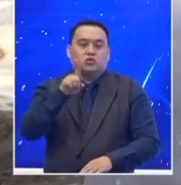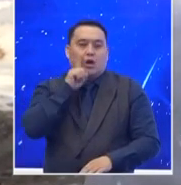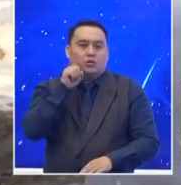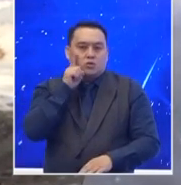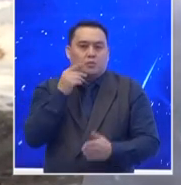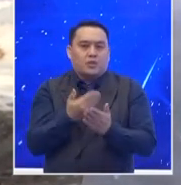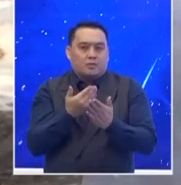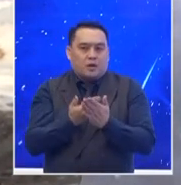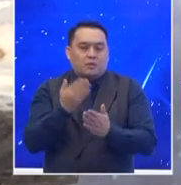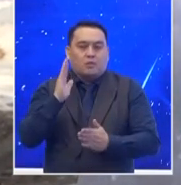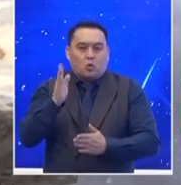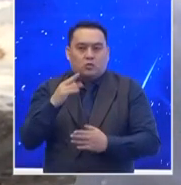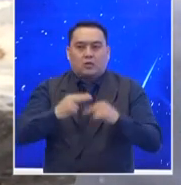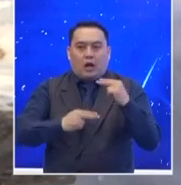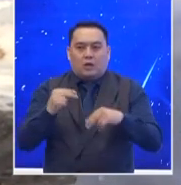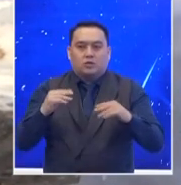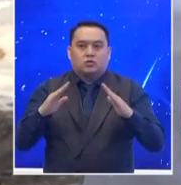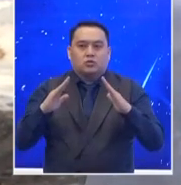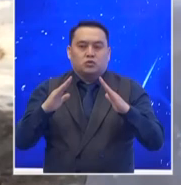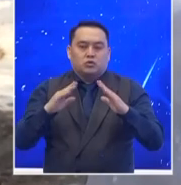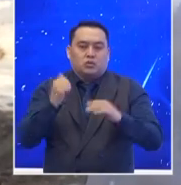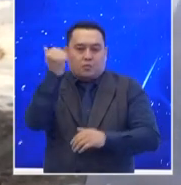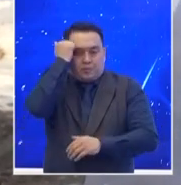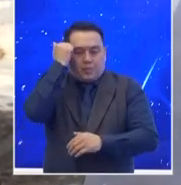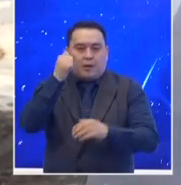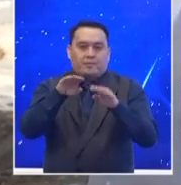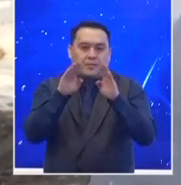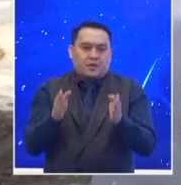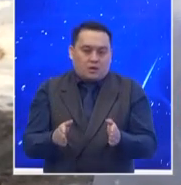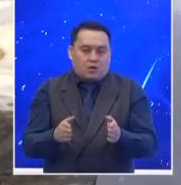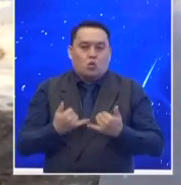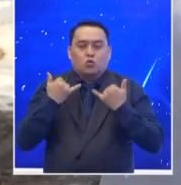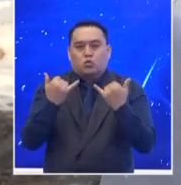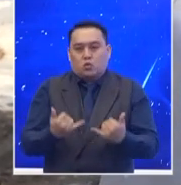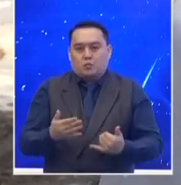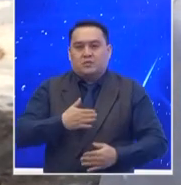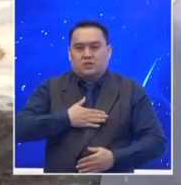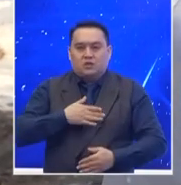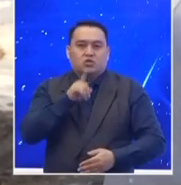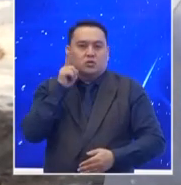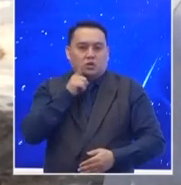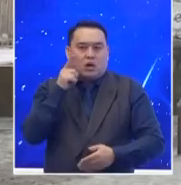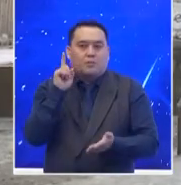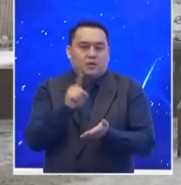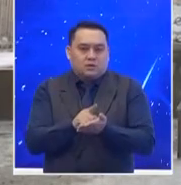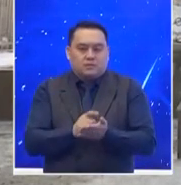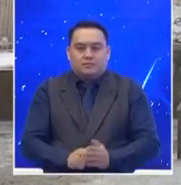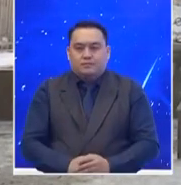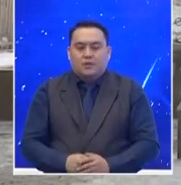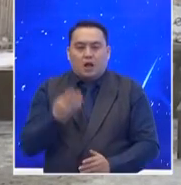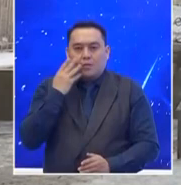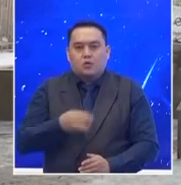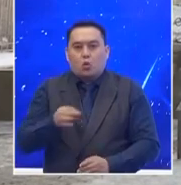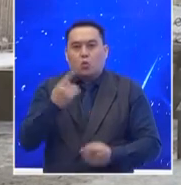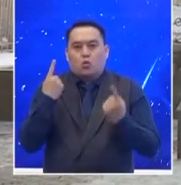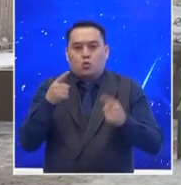үлгі өнеге болсын деп салынған ескерткіш қой. Әрине, өткенді қадірлеу біздің кейінгі жастардың міндеті. Жетісу жерінде Ұлы